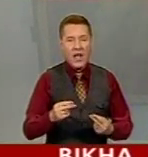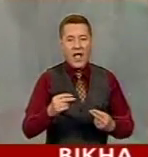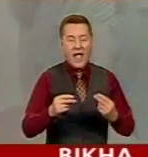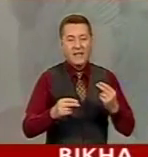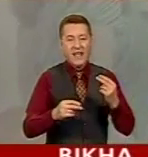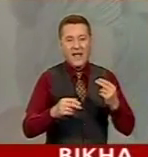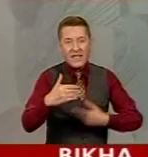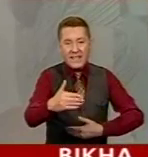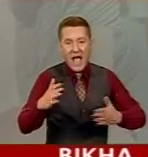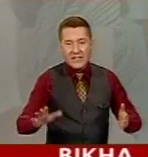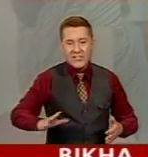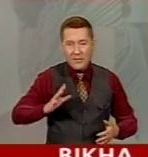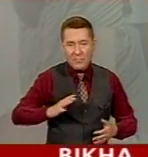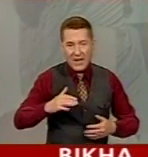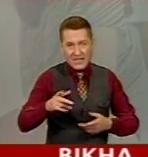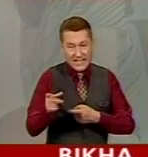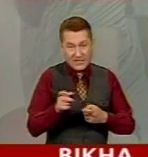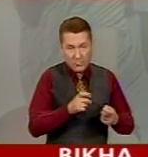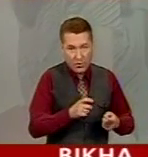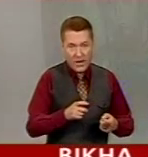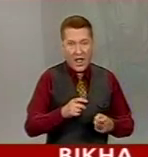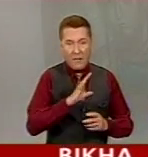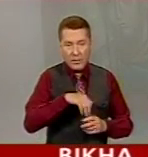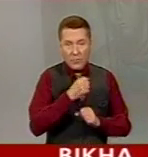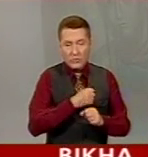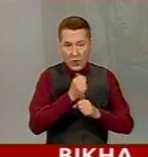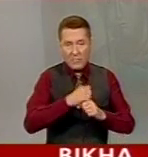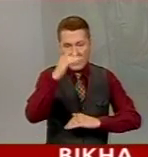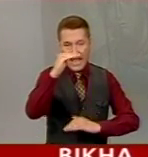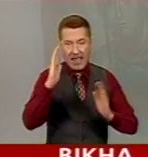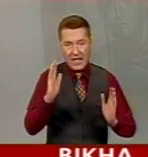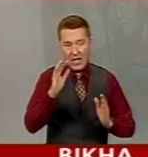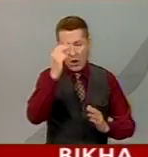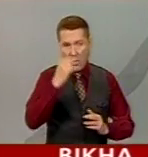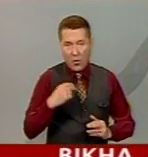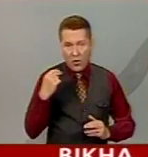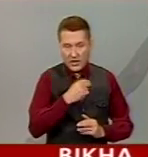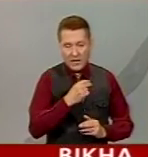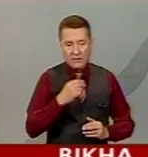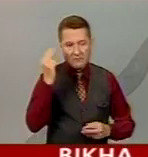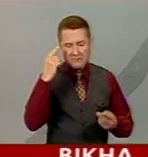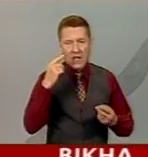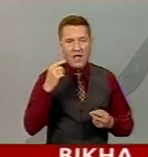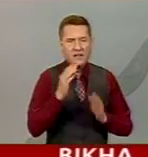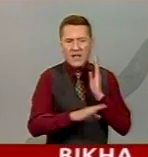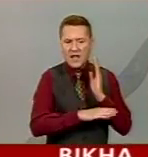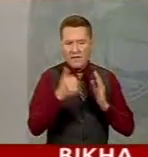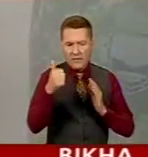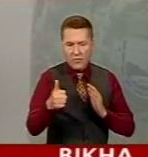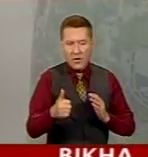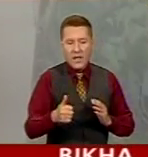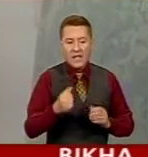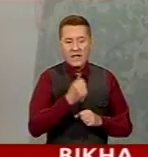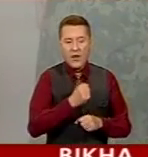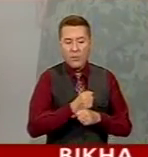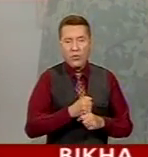зброї. Художник Олександр Клименко вважає, що дерево з військових скринь якнайліпше для творчих експериментів. Адже для роботи потрібна